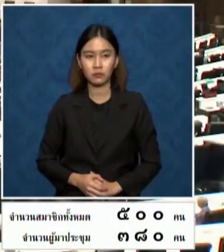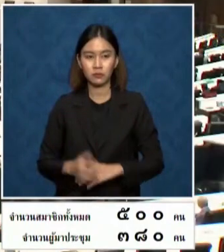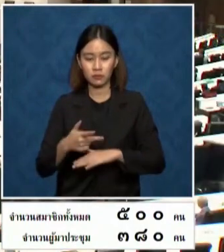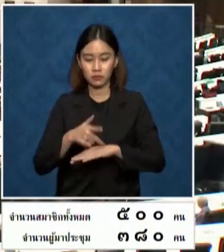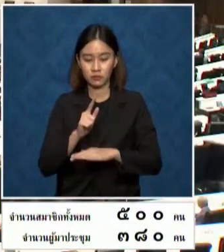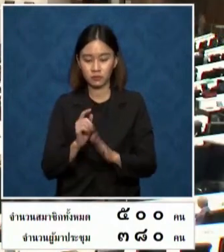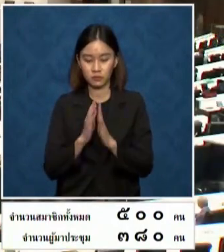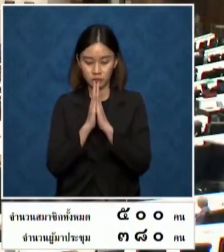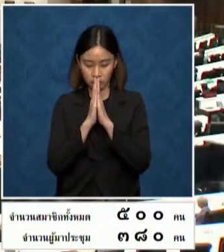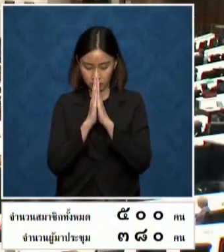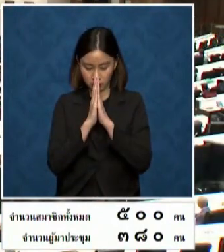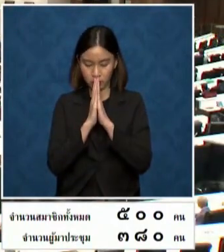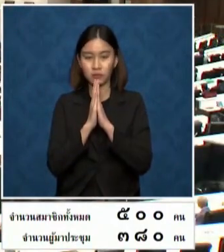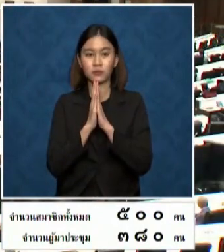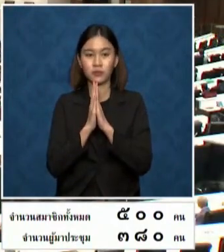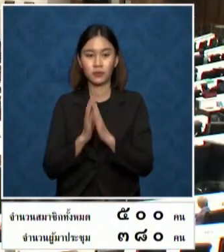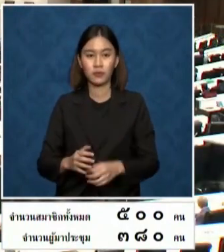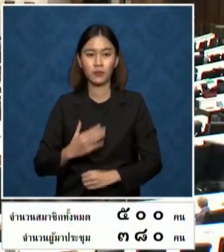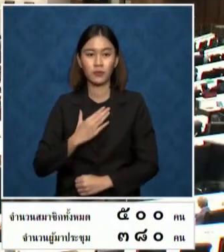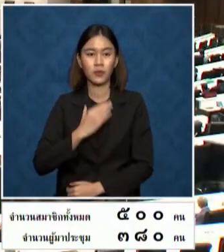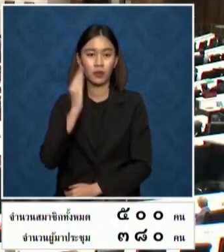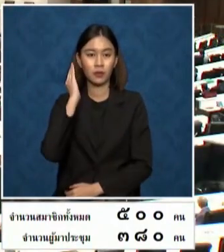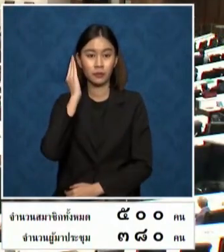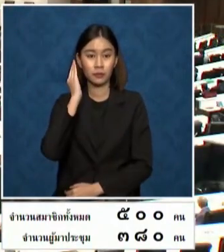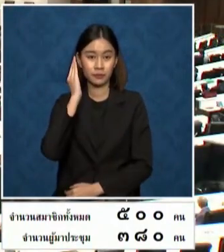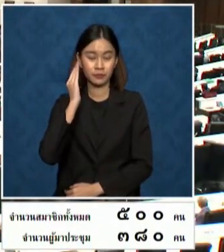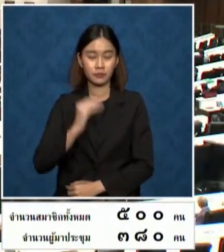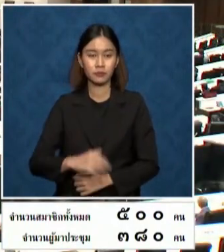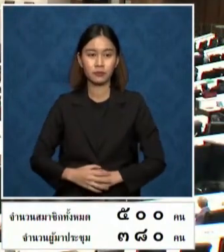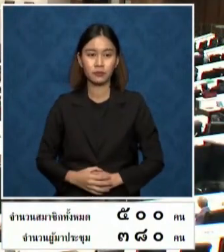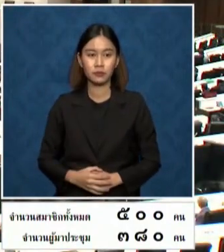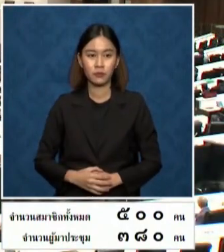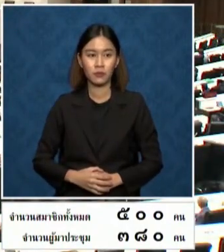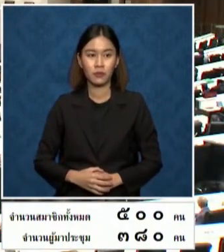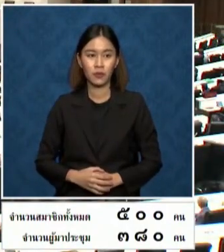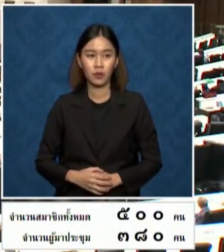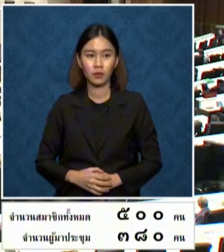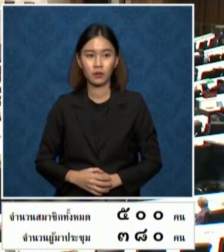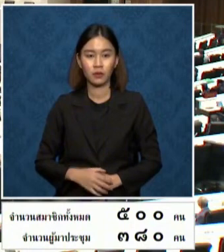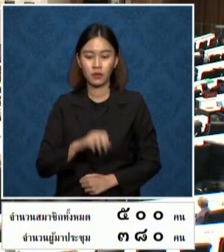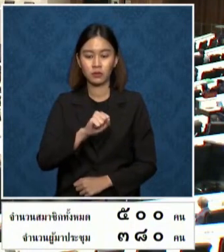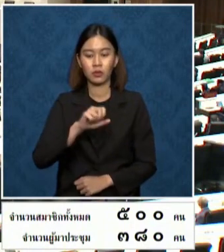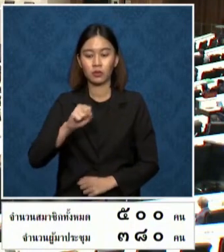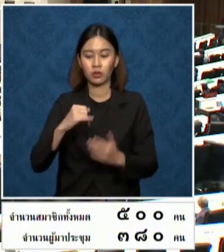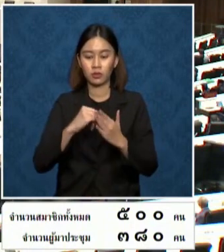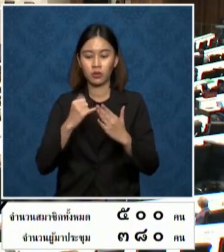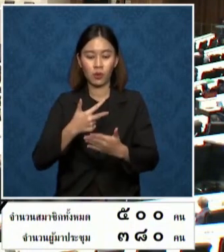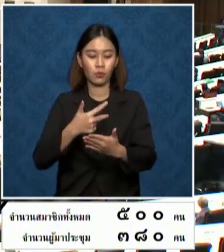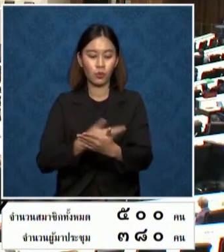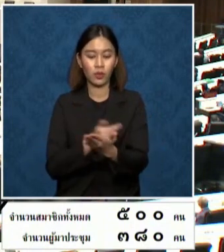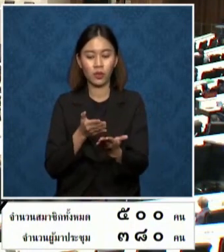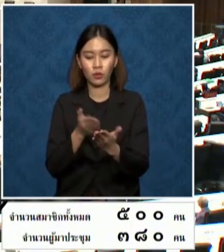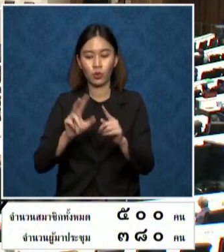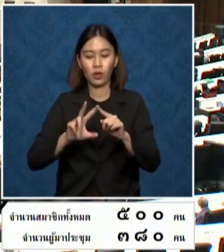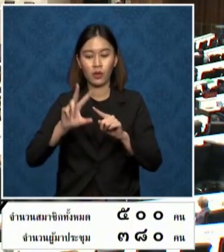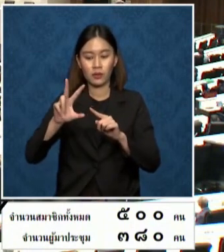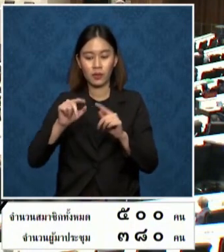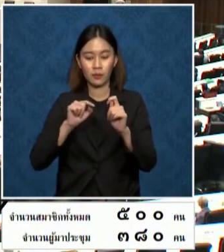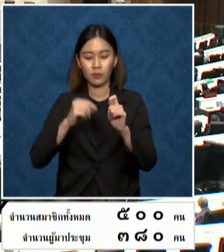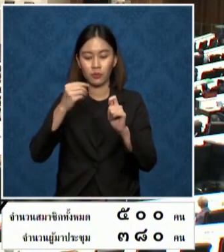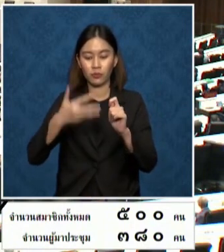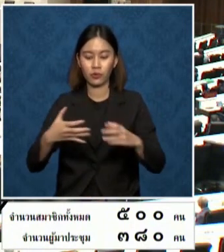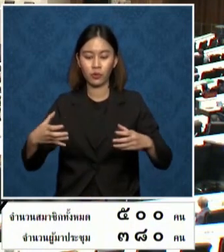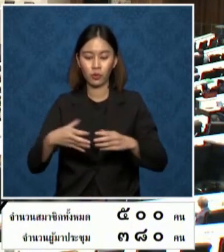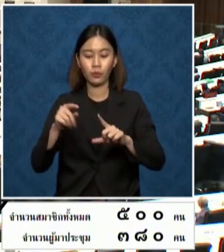เรียนประธานสภาผู้แทนราษฎรผมถิติถิติพฤทธิกุลผู้แทนราษฎรจังหวัดภูเก็ตเขต 3อำเภอถลางและตำบล